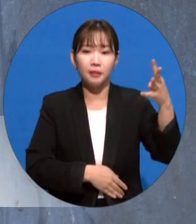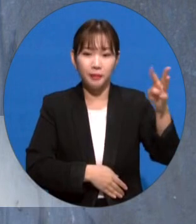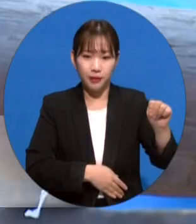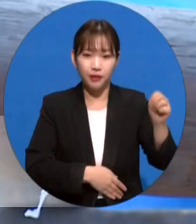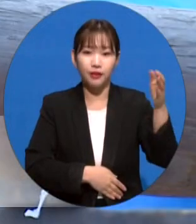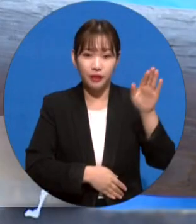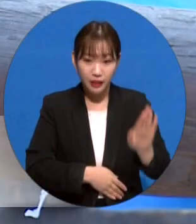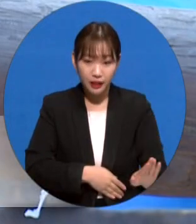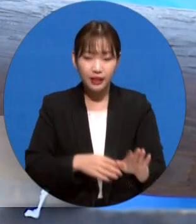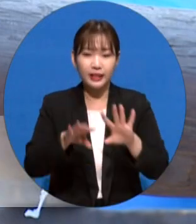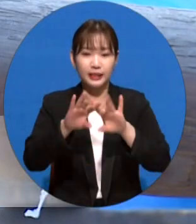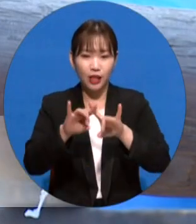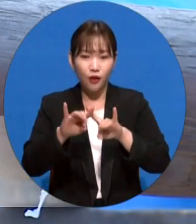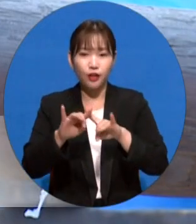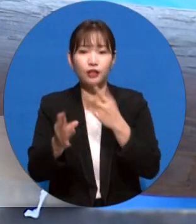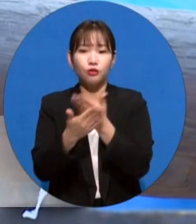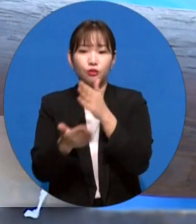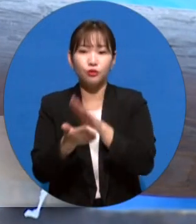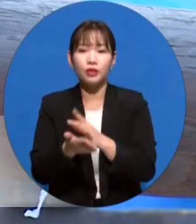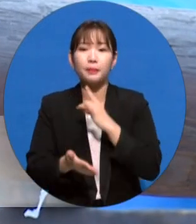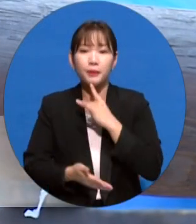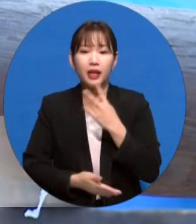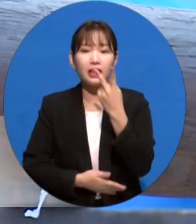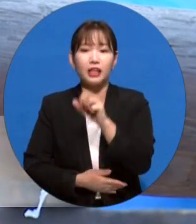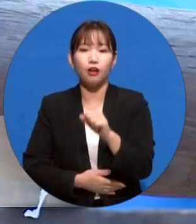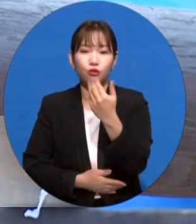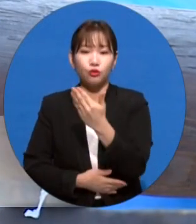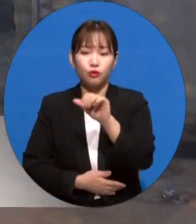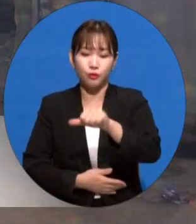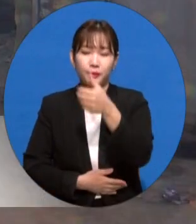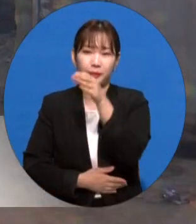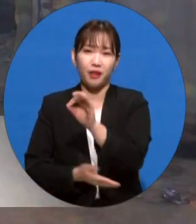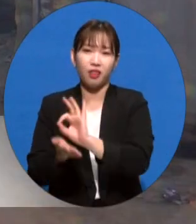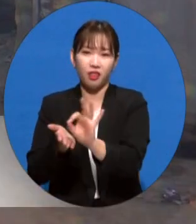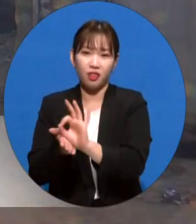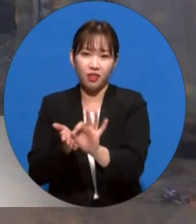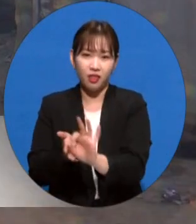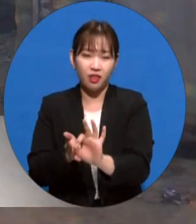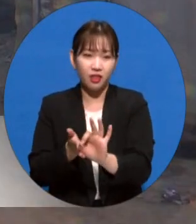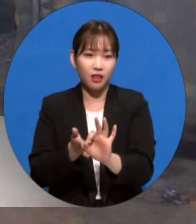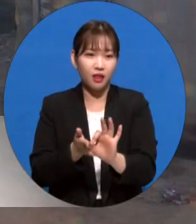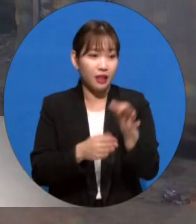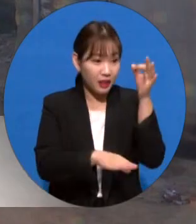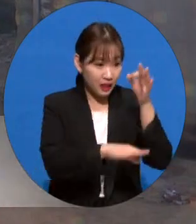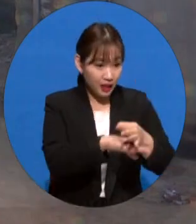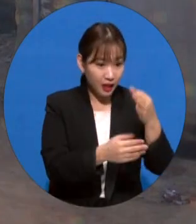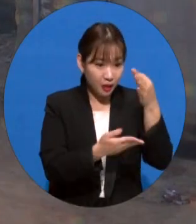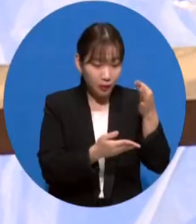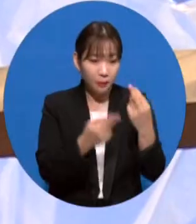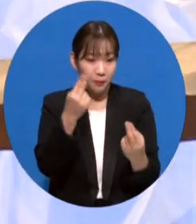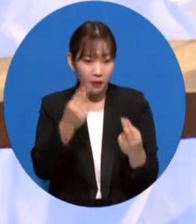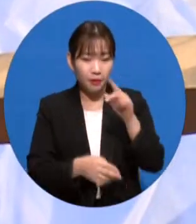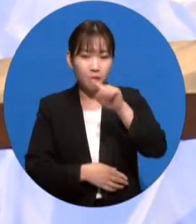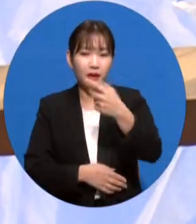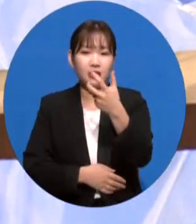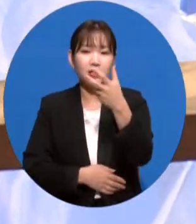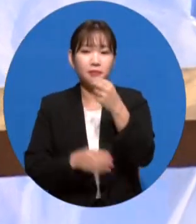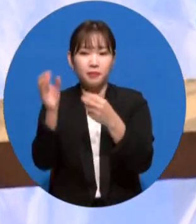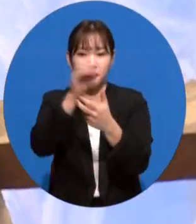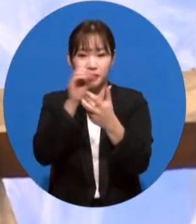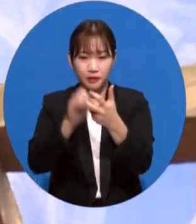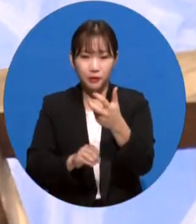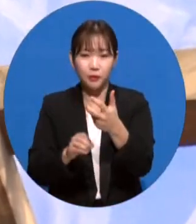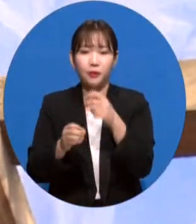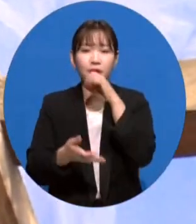그런데 전기, 정비공사에만 2억 9,500여만 원. 매입가 대비 170% 예산을 또 쓰고